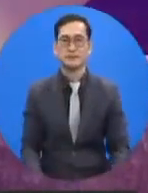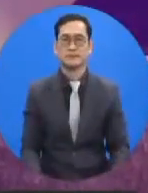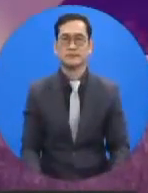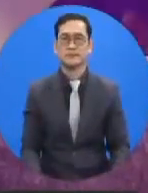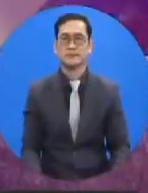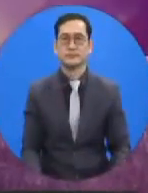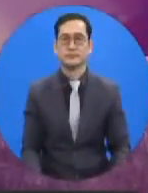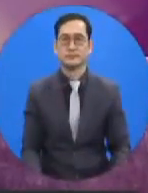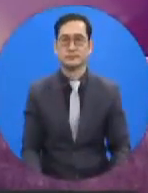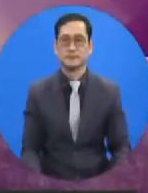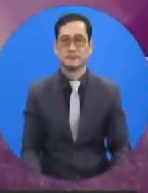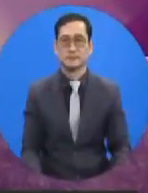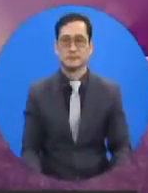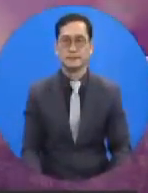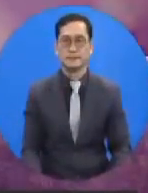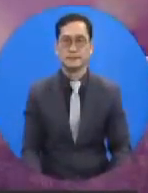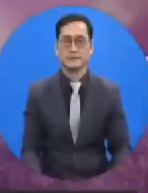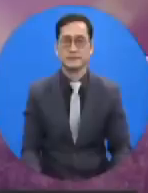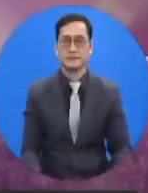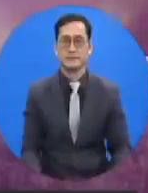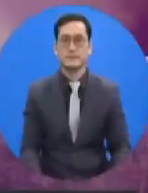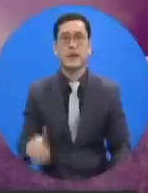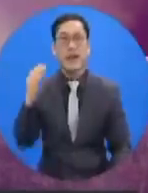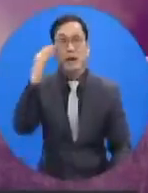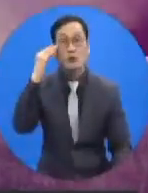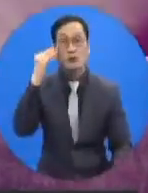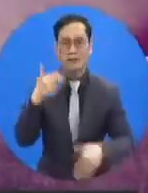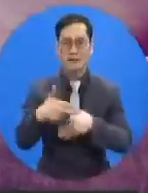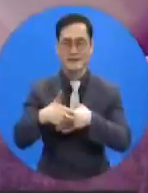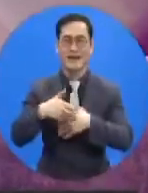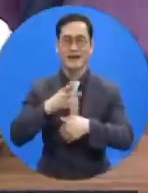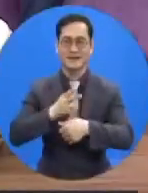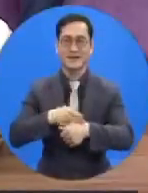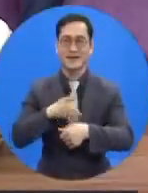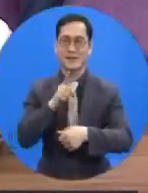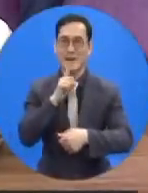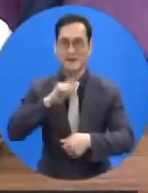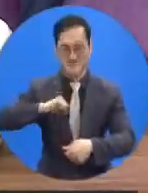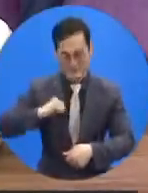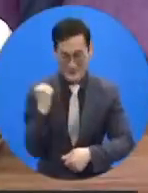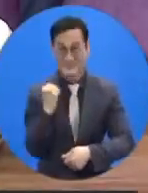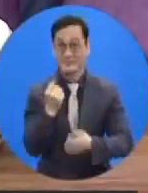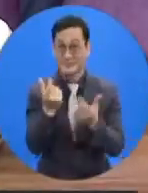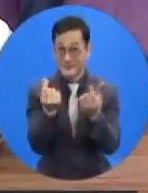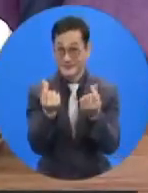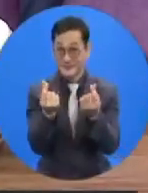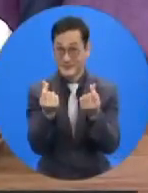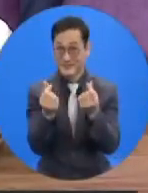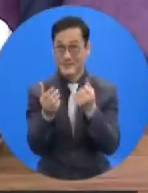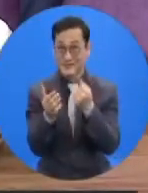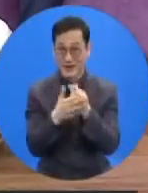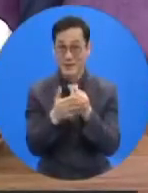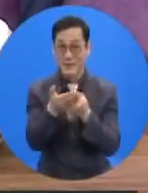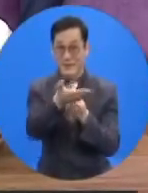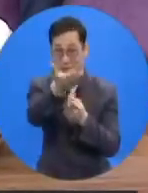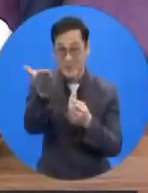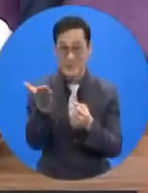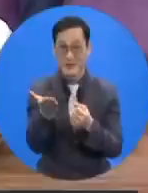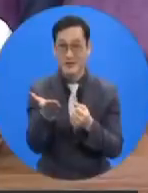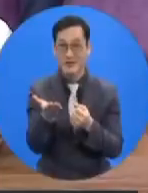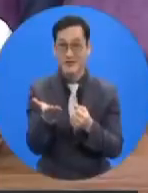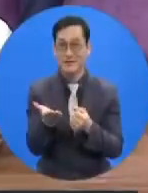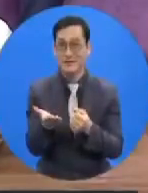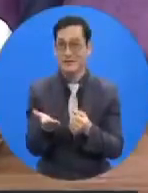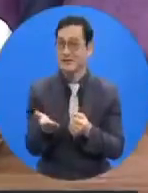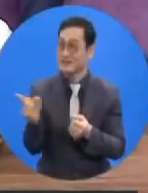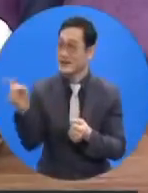의사나 약사의 말은 또 잘 듣는 경향이 있잖아요. 전문가께서 한마디 해주세요. 지금 이 시간에 좀 룸살롱 좀 가지 말라. 자제해달라. 그러니까 한마디 좀